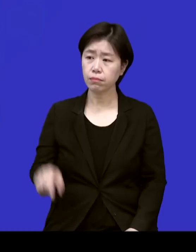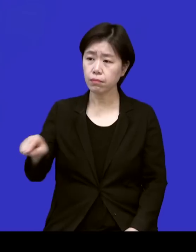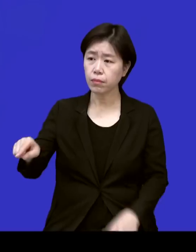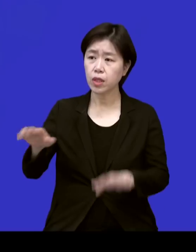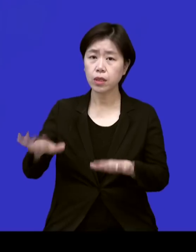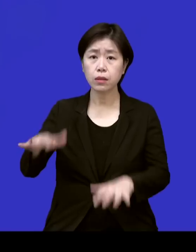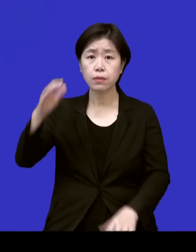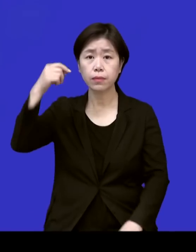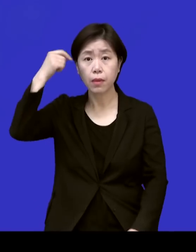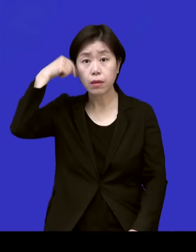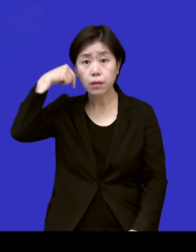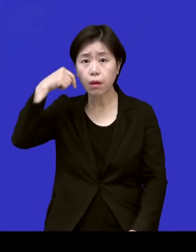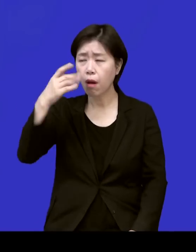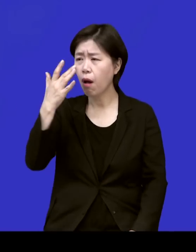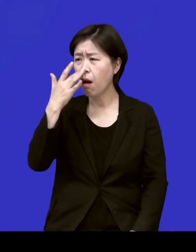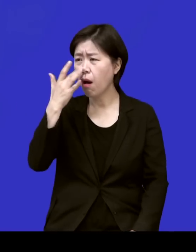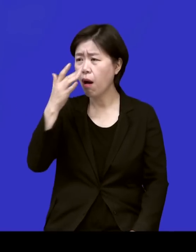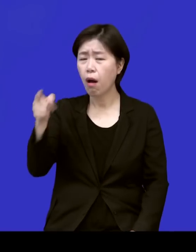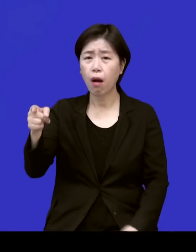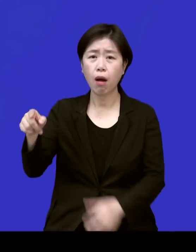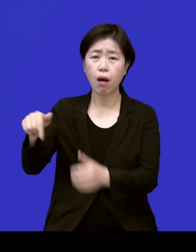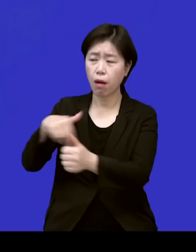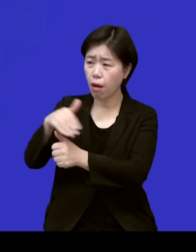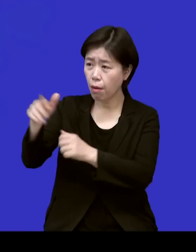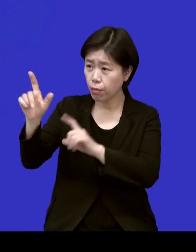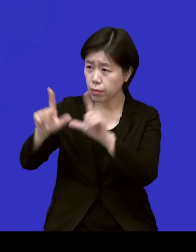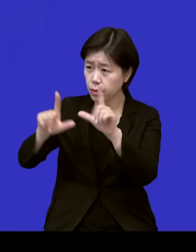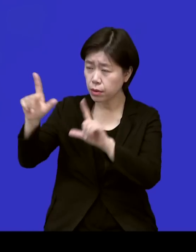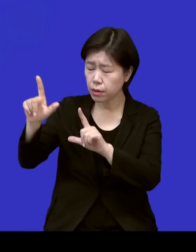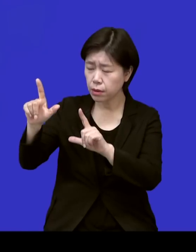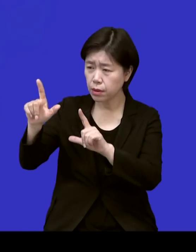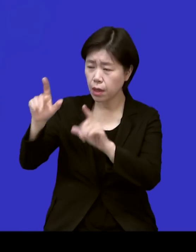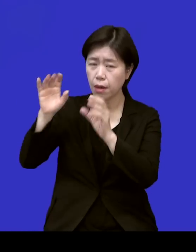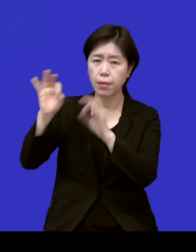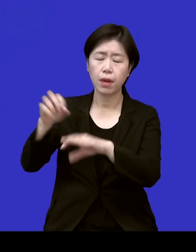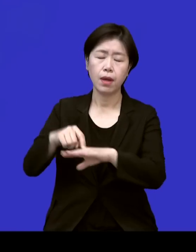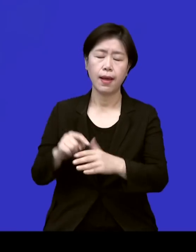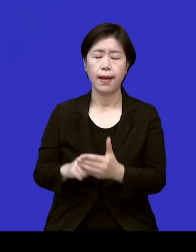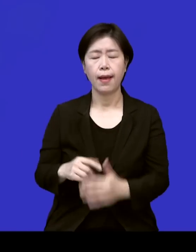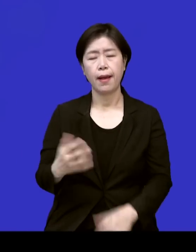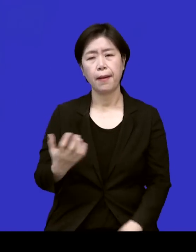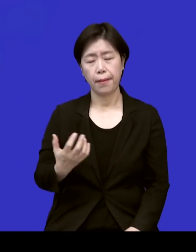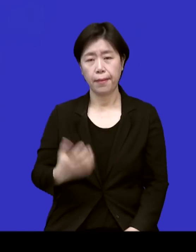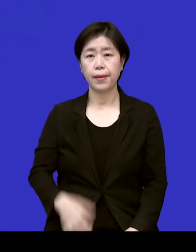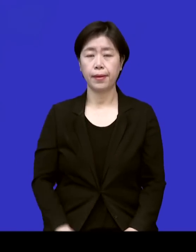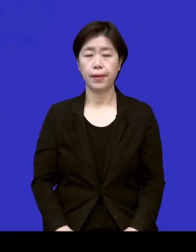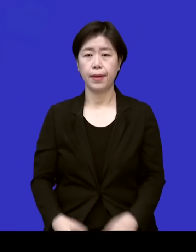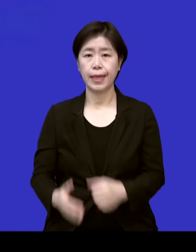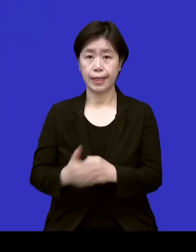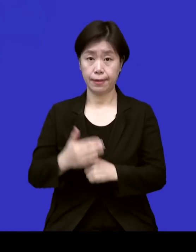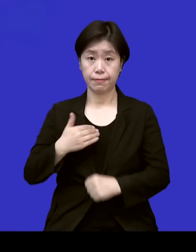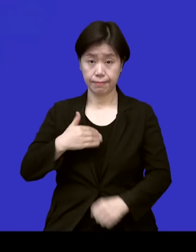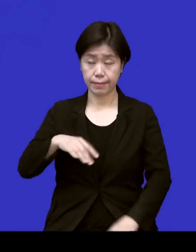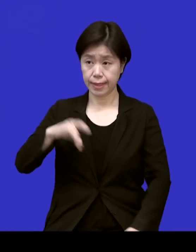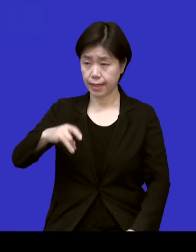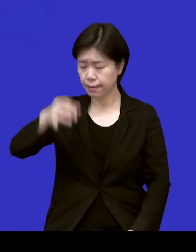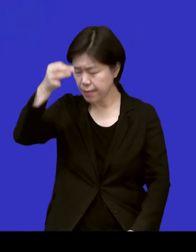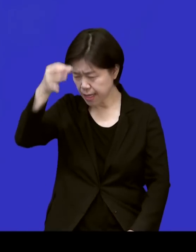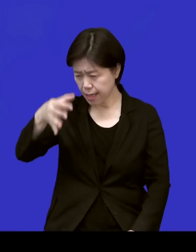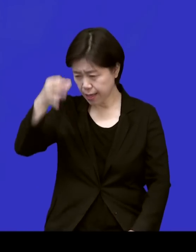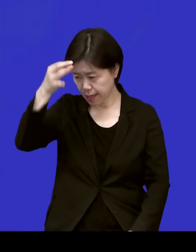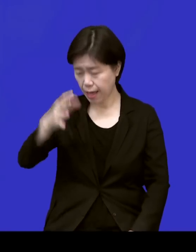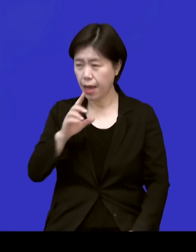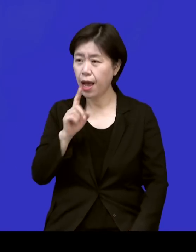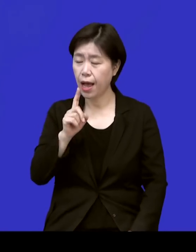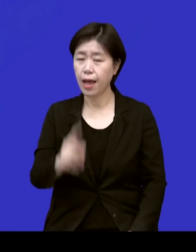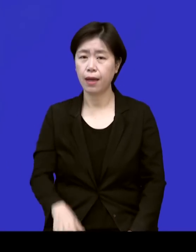네네. 그게 너무 마음이 아팠고 그래서 이제 제가 사과를 했어요. 정말 미안하다. 네.